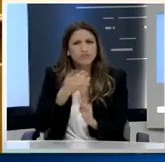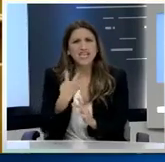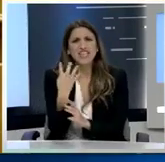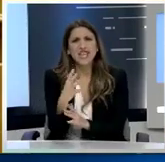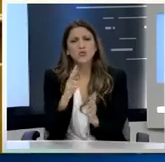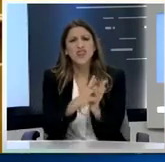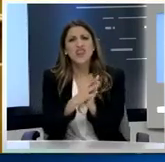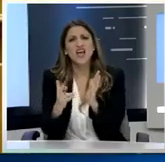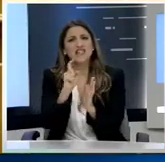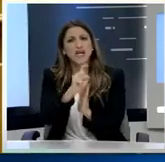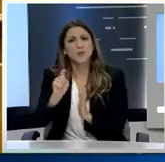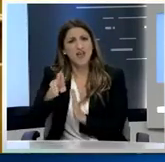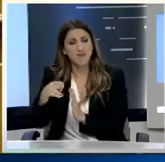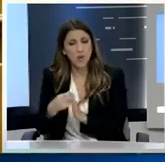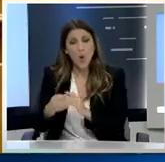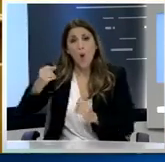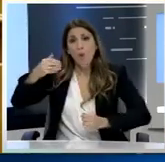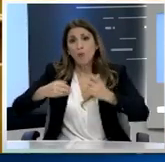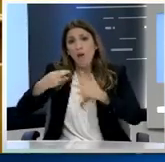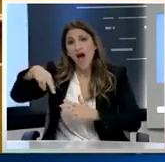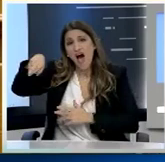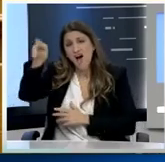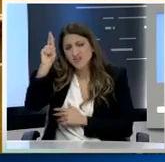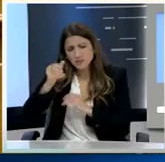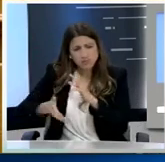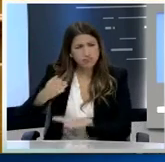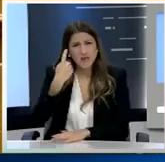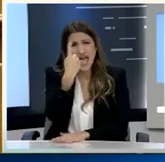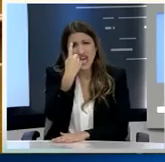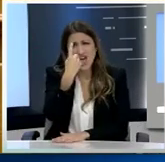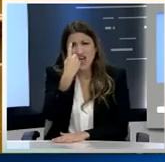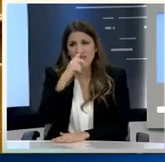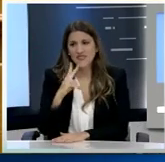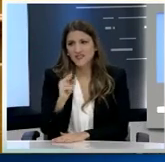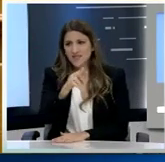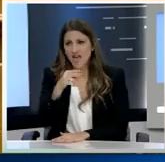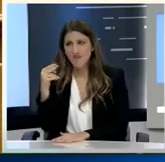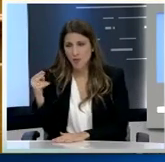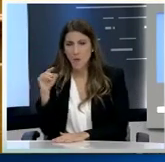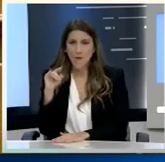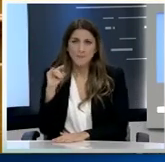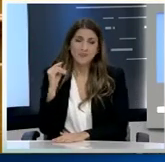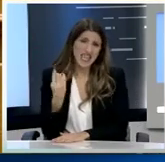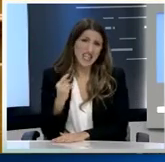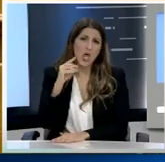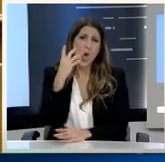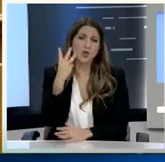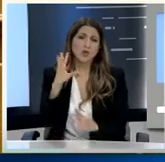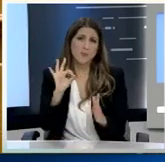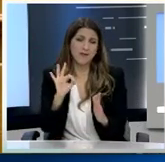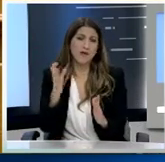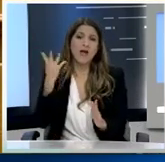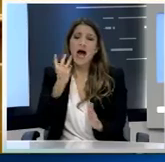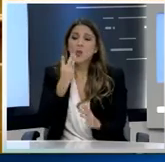εκατομμύρια. Αύξηση του προϋπολογισμού του ΚΕΑ από 760 σε 1 δις, είναι ήδη 850. Επαναφορά επιδομάτων